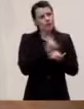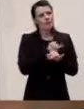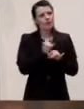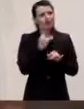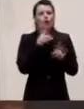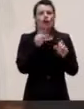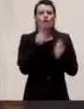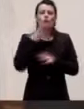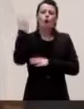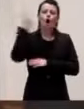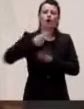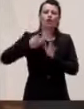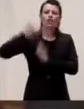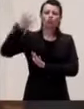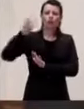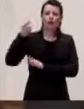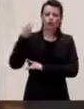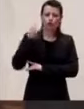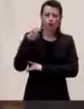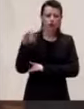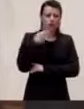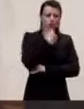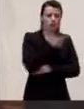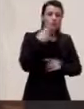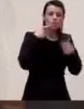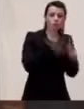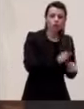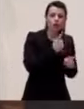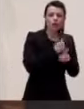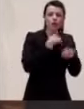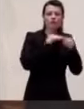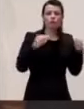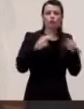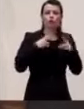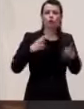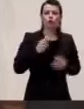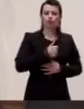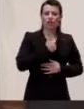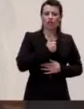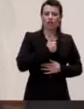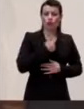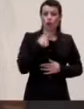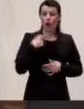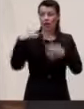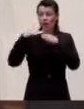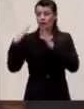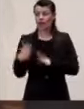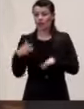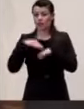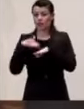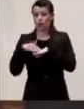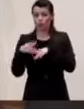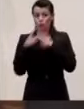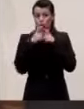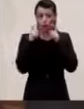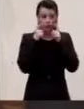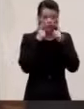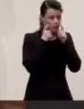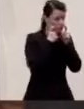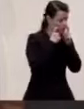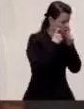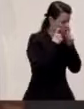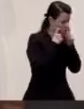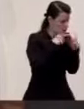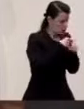che impongono di togliersi i dispositivi di protezione portati da casa perché avrebbero spaventato le